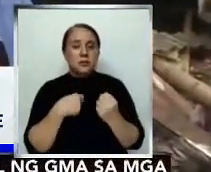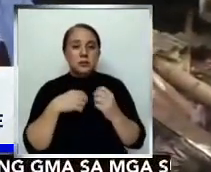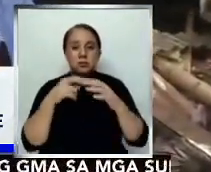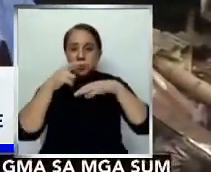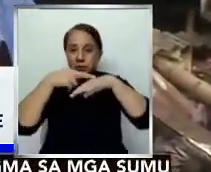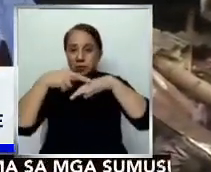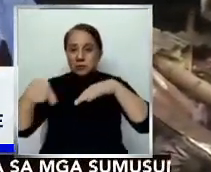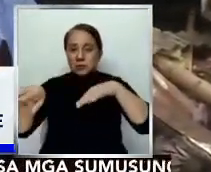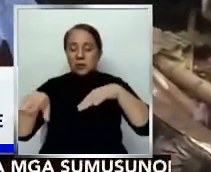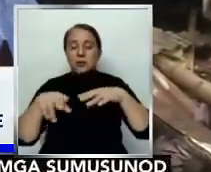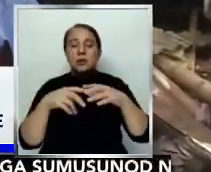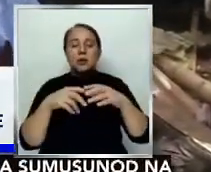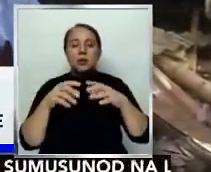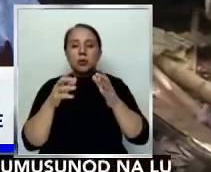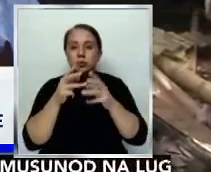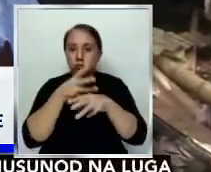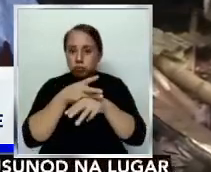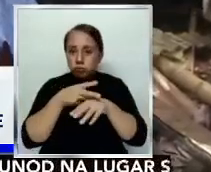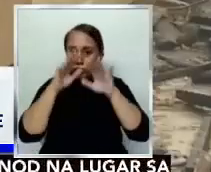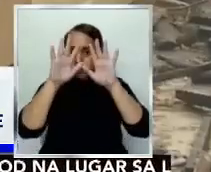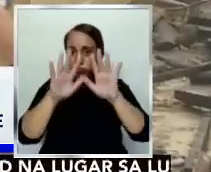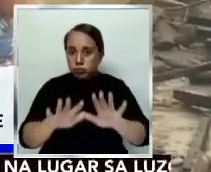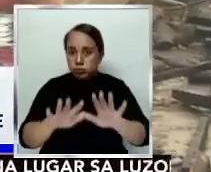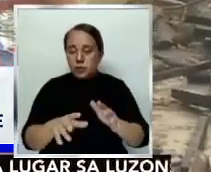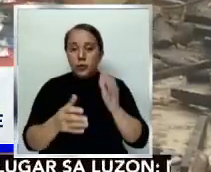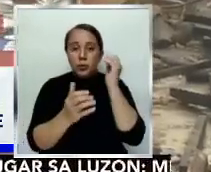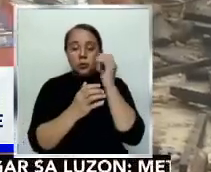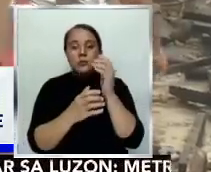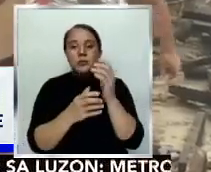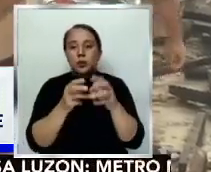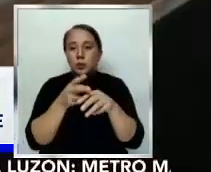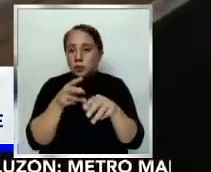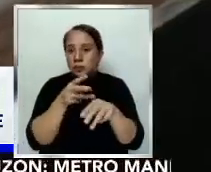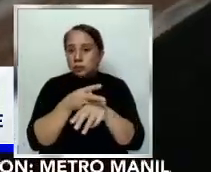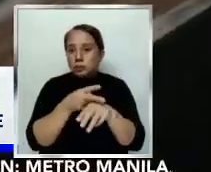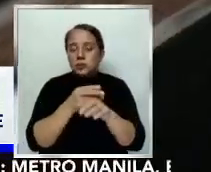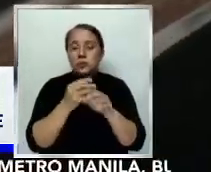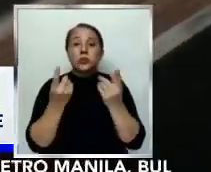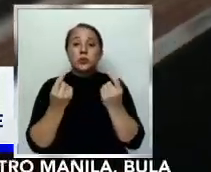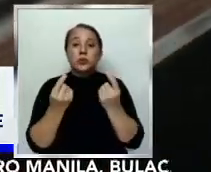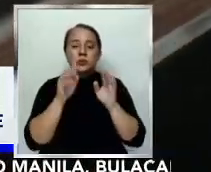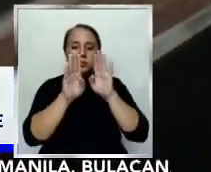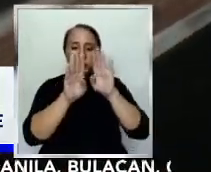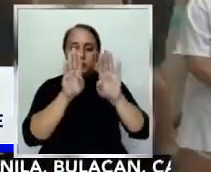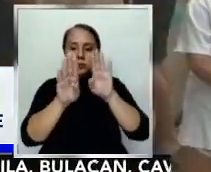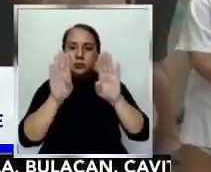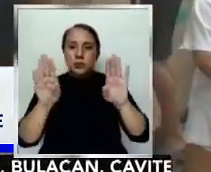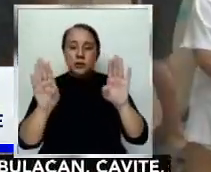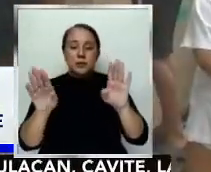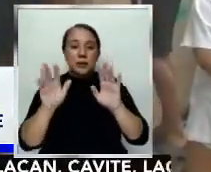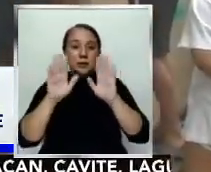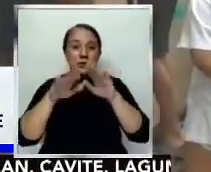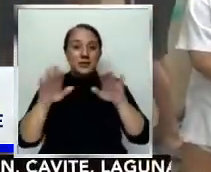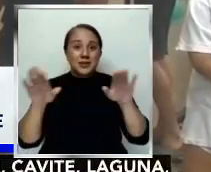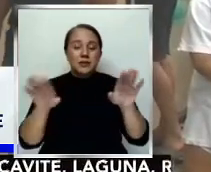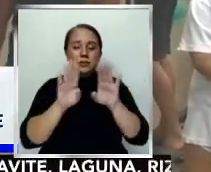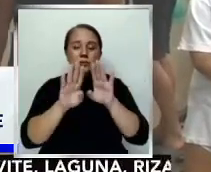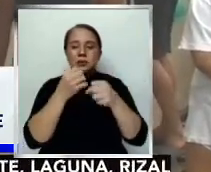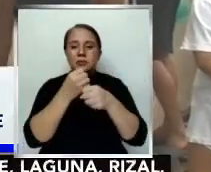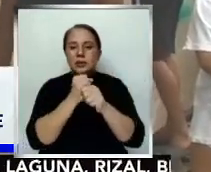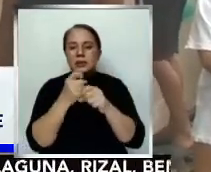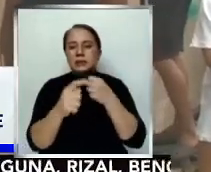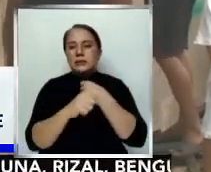plywood at kahoy mula sa kanilang tirahan, pinagtagpi-tagpi ng kanyang mga anak upang makagawa ng pansamantala